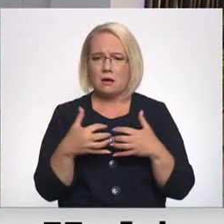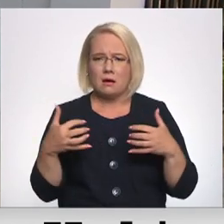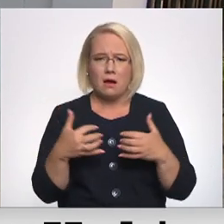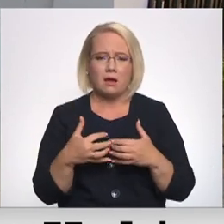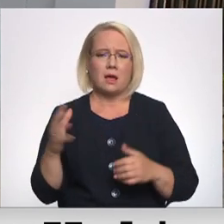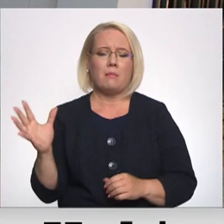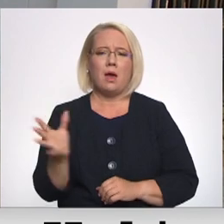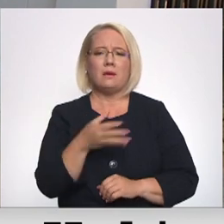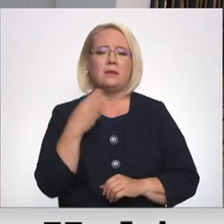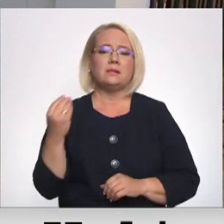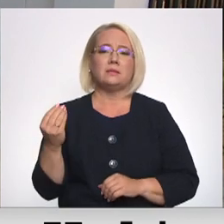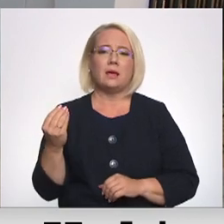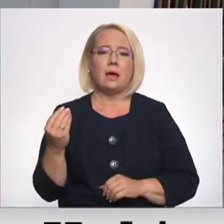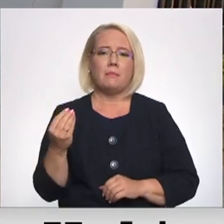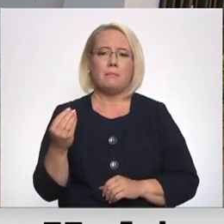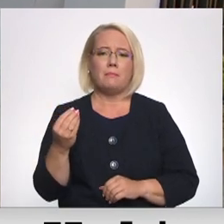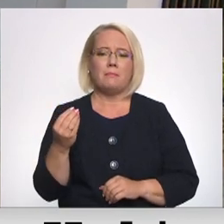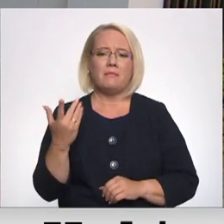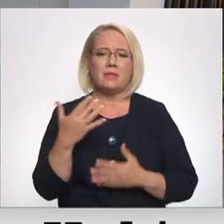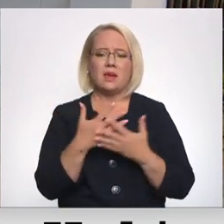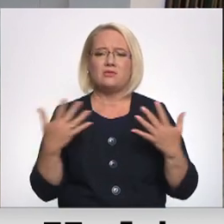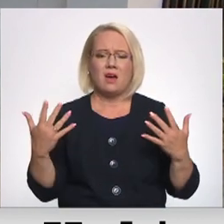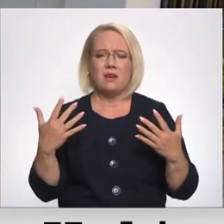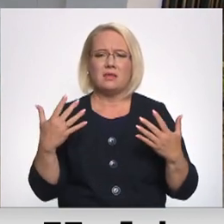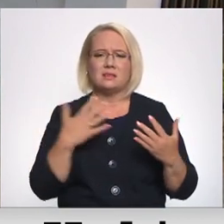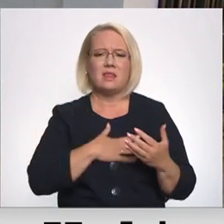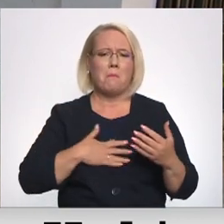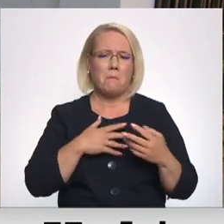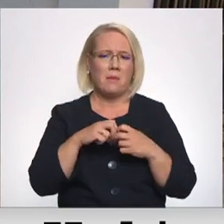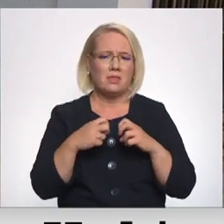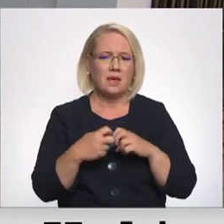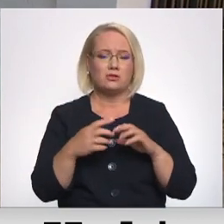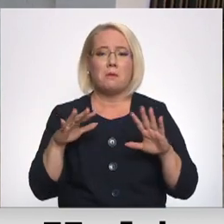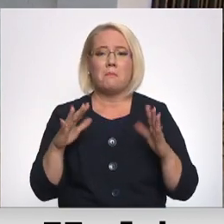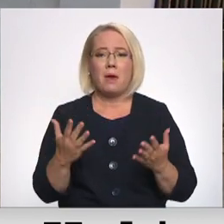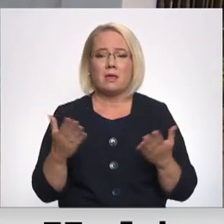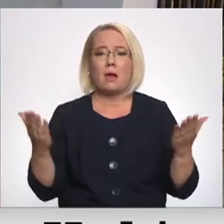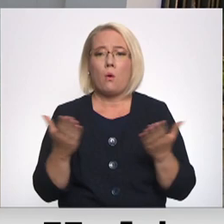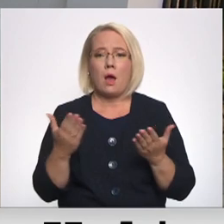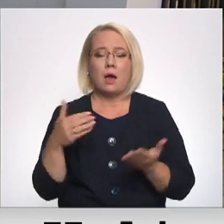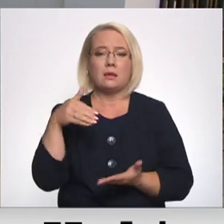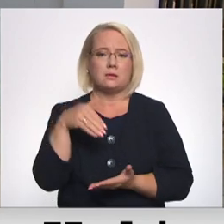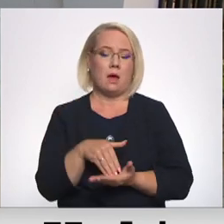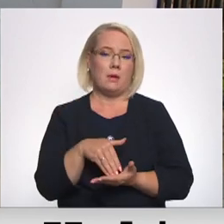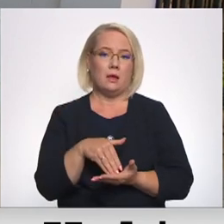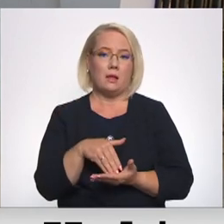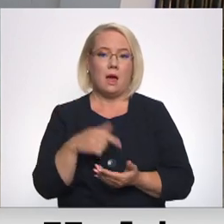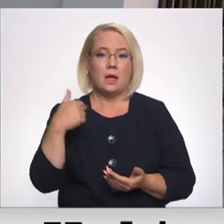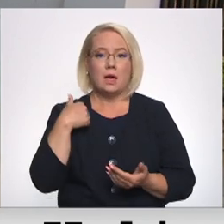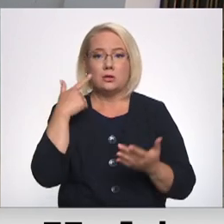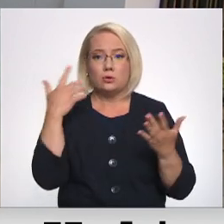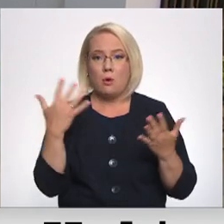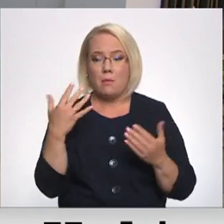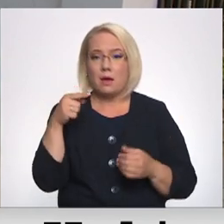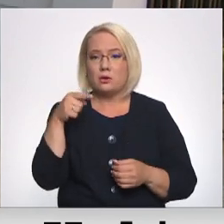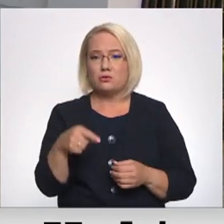visiem tādiem nepatīkšanas, kad varbūt, bet kaut kāda stabilitāte. Es domāju, ka